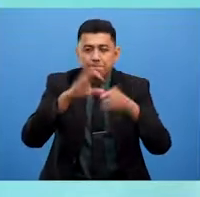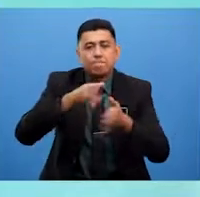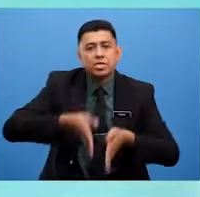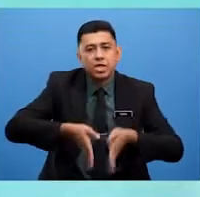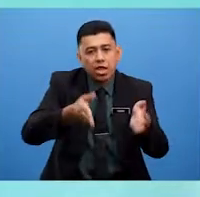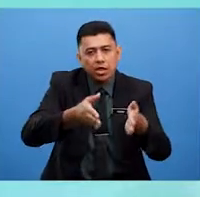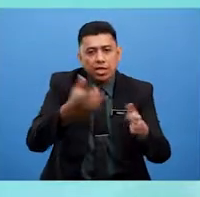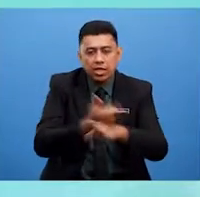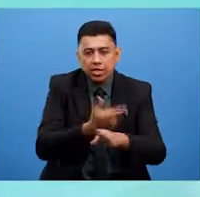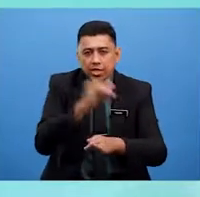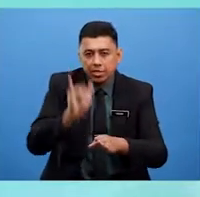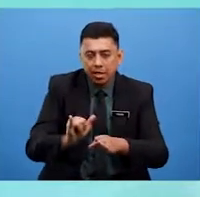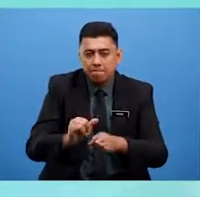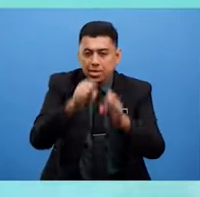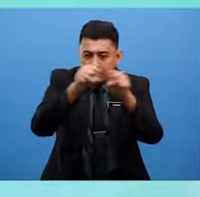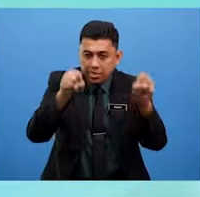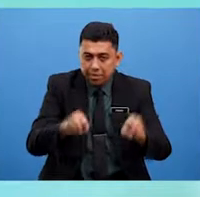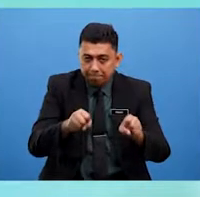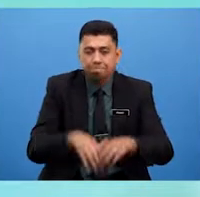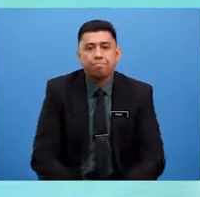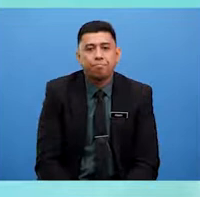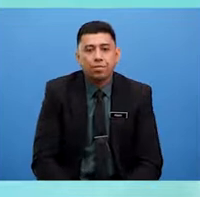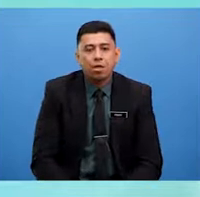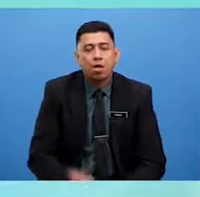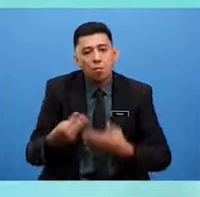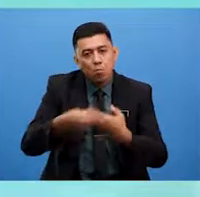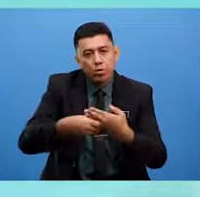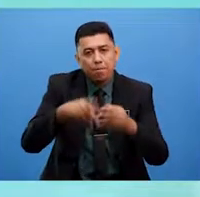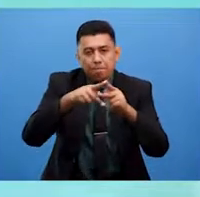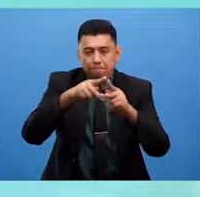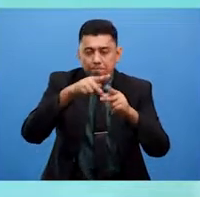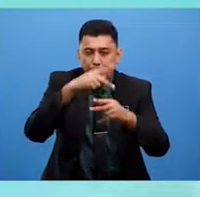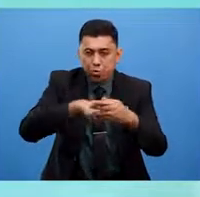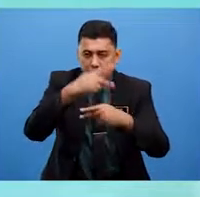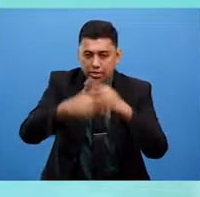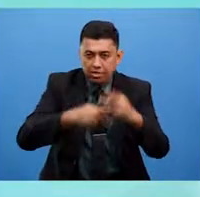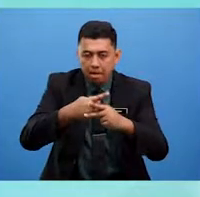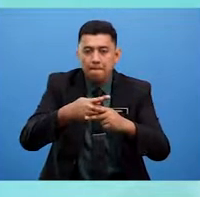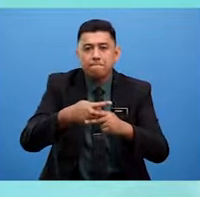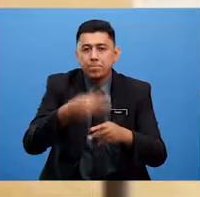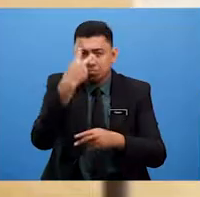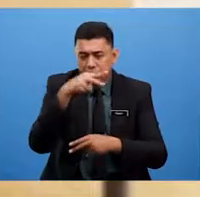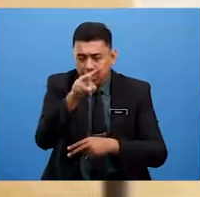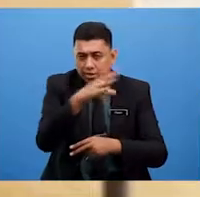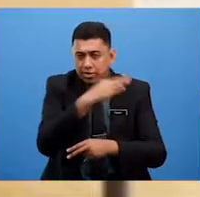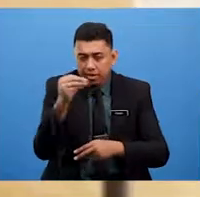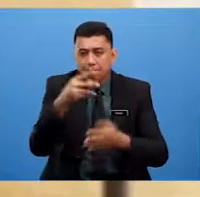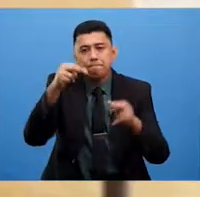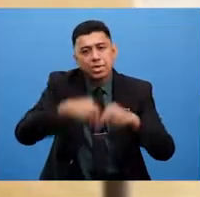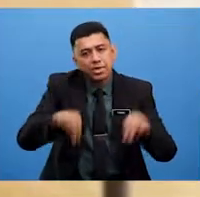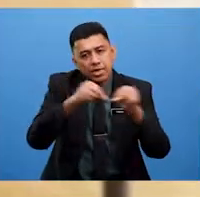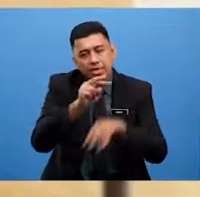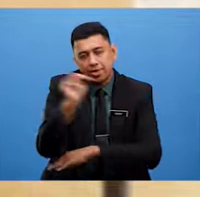bersistem. Dan yang keempat, memudahkan proses pemantauan dan penilaian. Baiklah